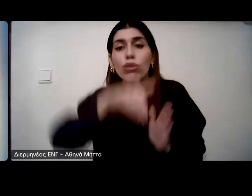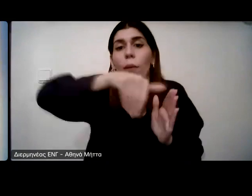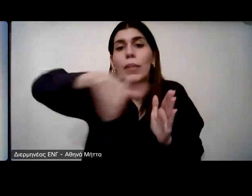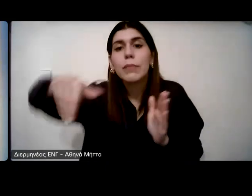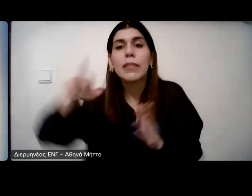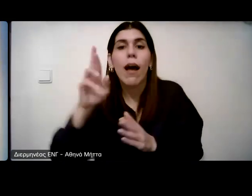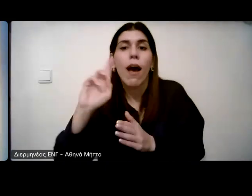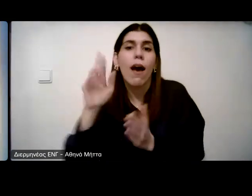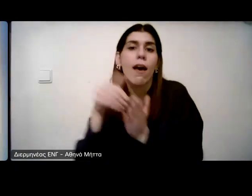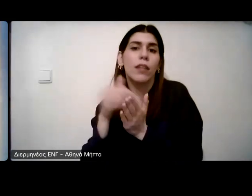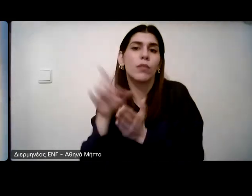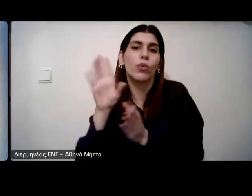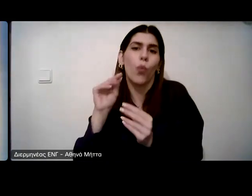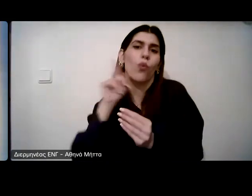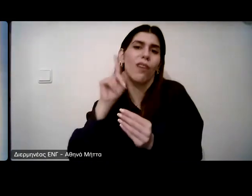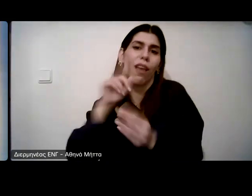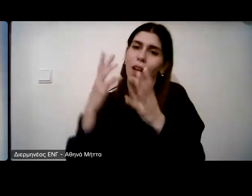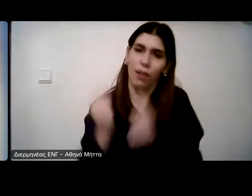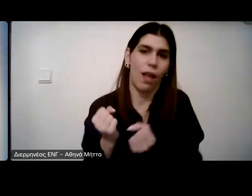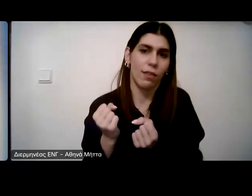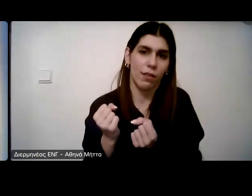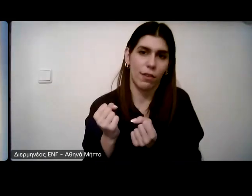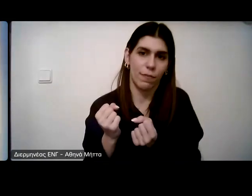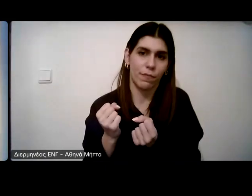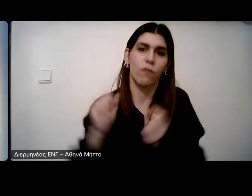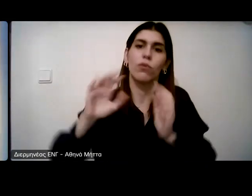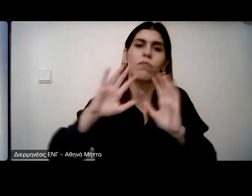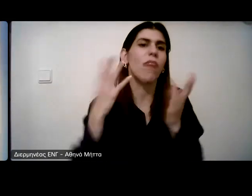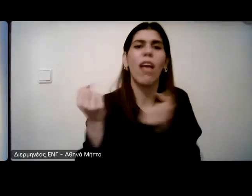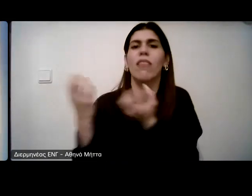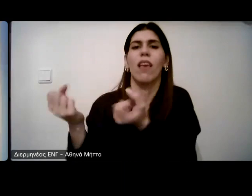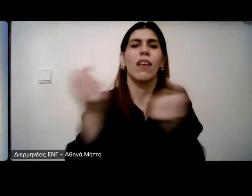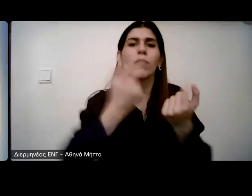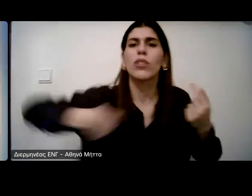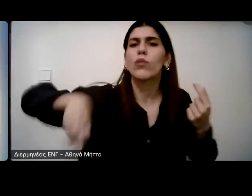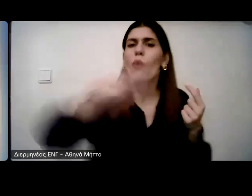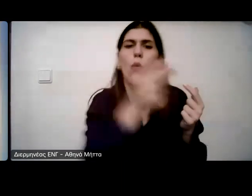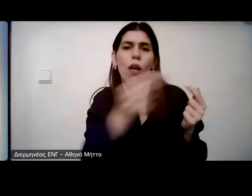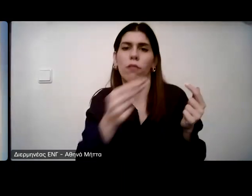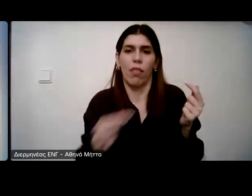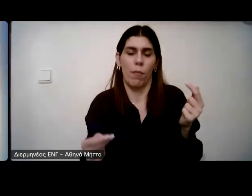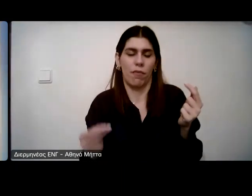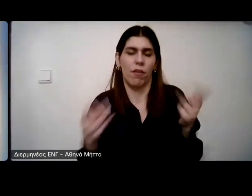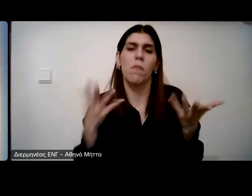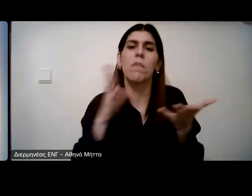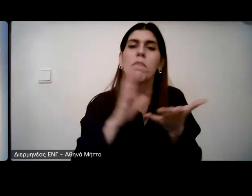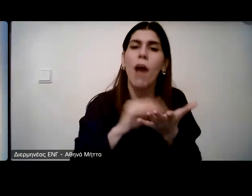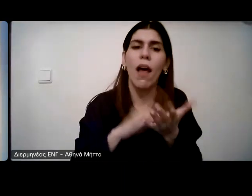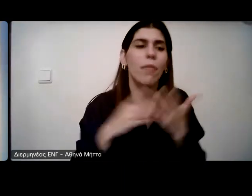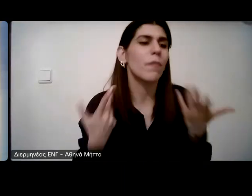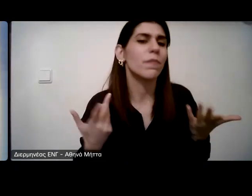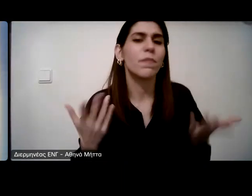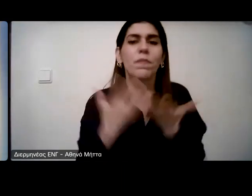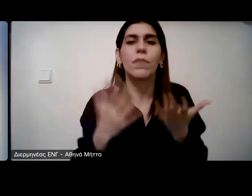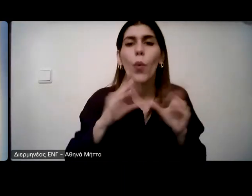πιο οδυνηρές εκφάνσεις του σεξισμού ευρύτερα, εκείνη δηλαδή της ρατσιστικής πρακτικής